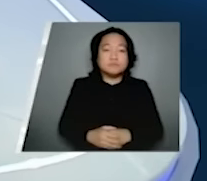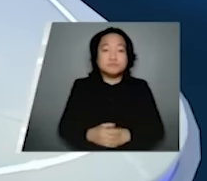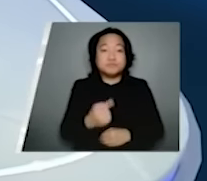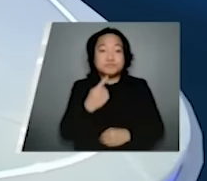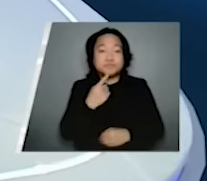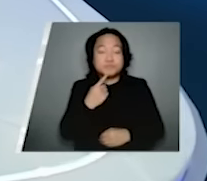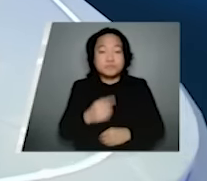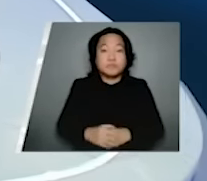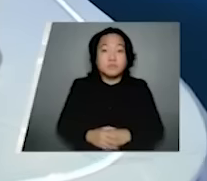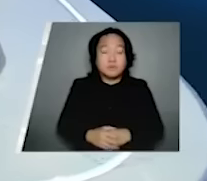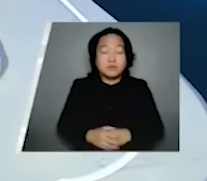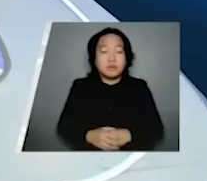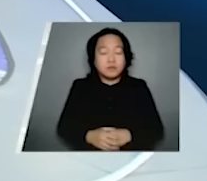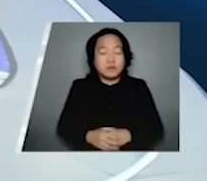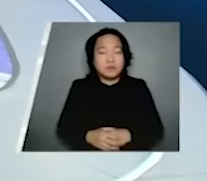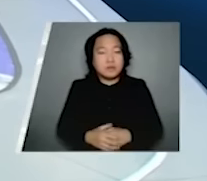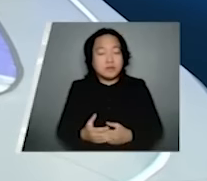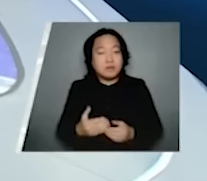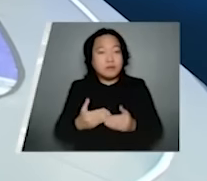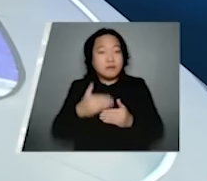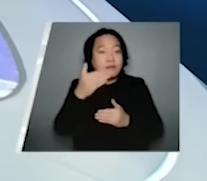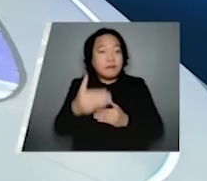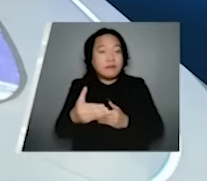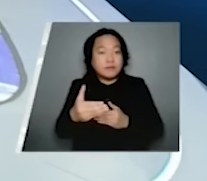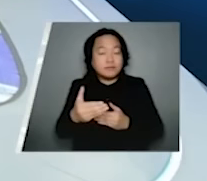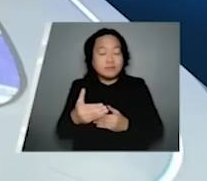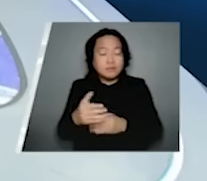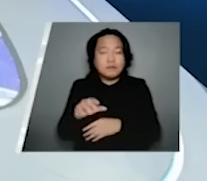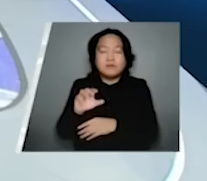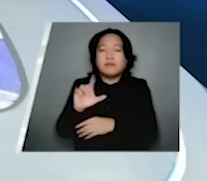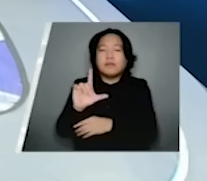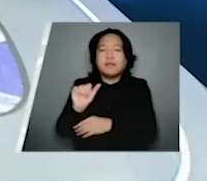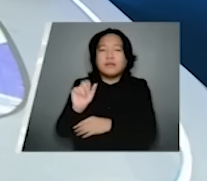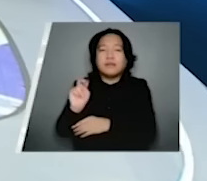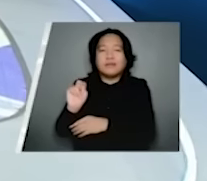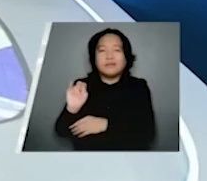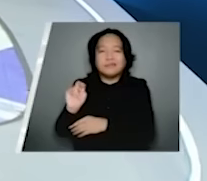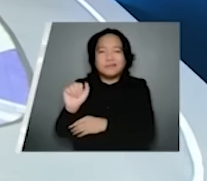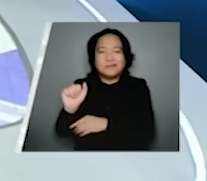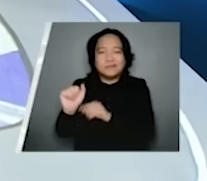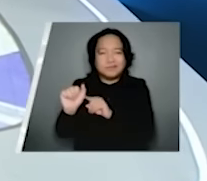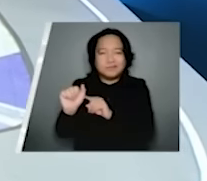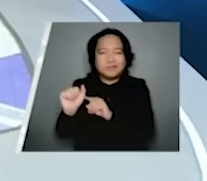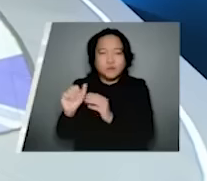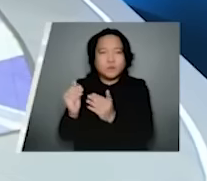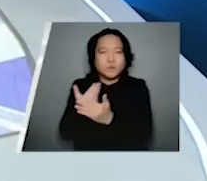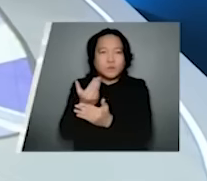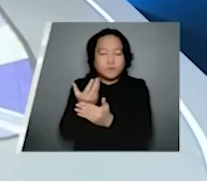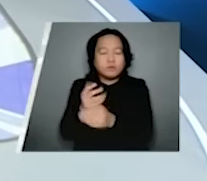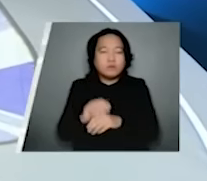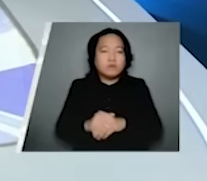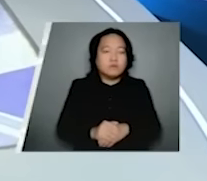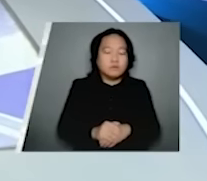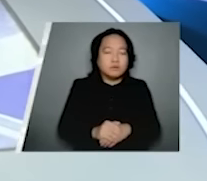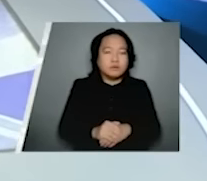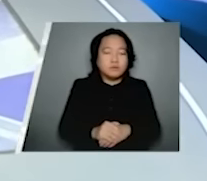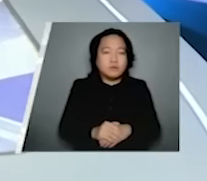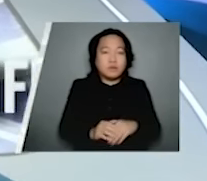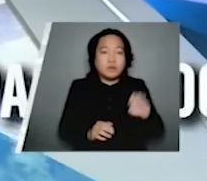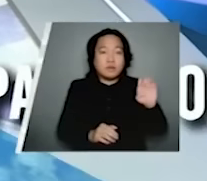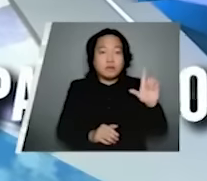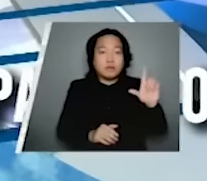ng La Nina. Ito ang malamig na yugtong minsan ay kasunod ng El Nino. Pero hindi sa lahat ng pagkakataon. Nangyayari po ang